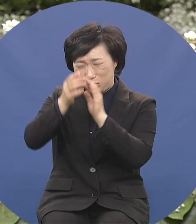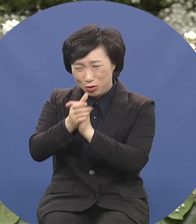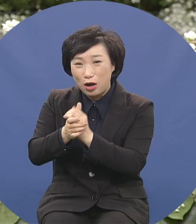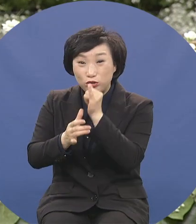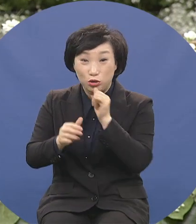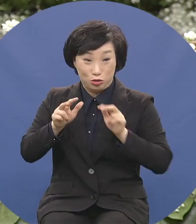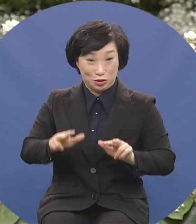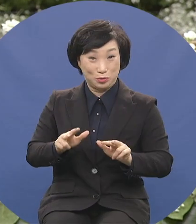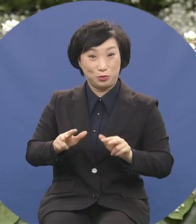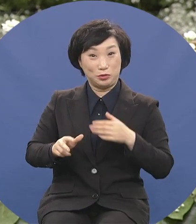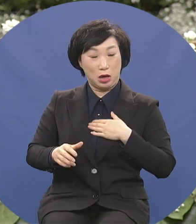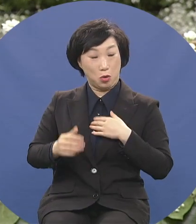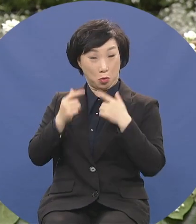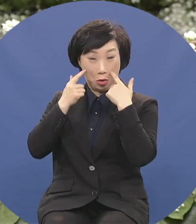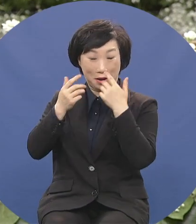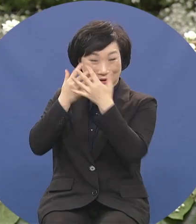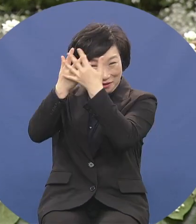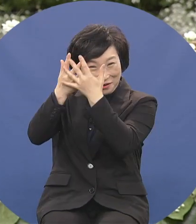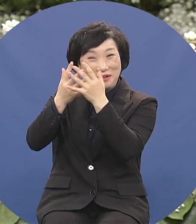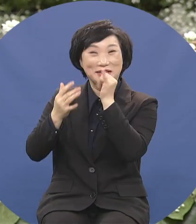지금도 너무 선명해요.